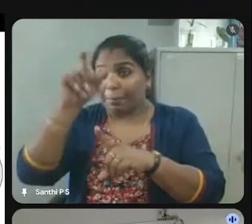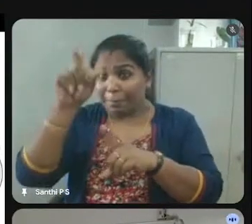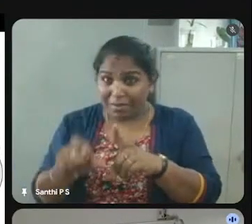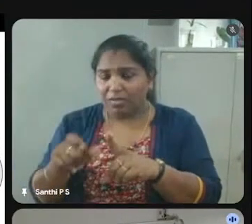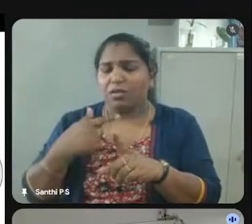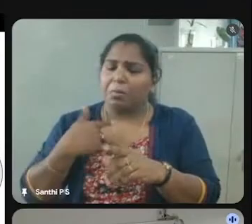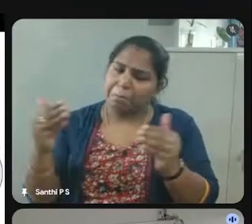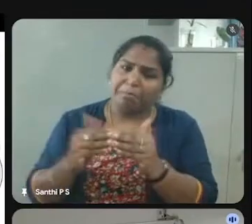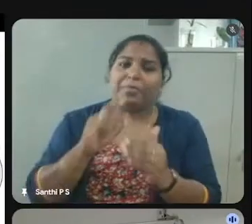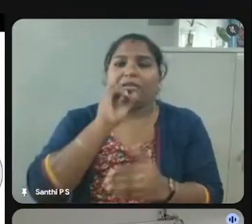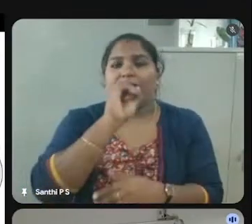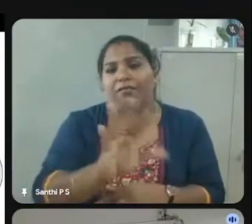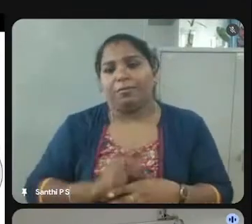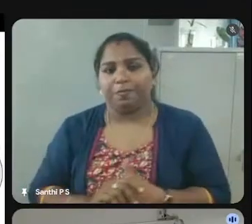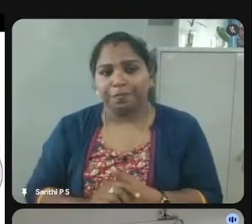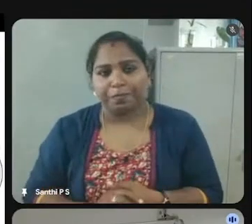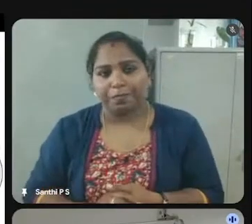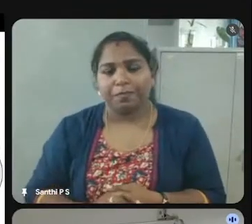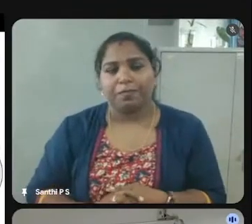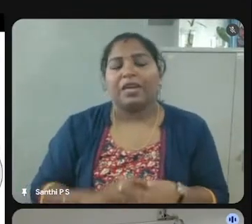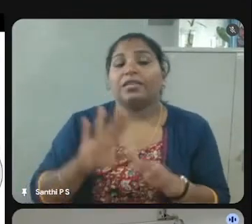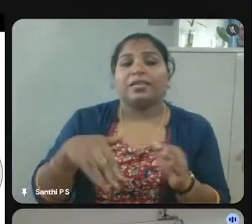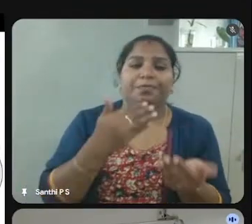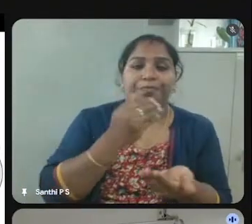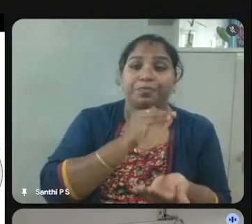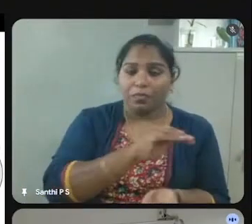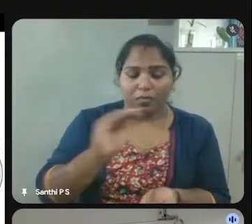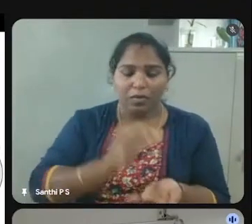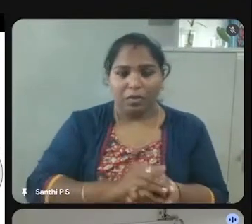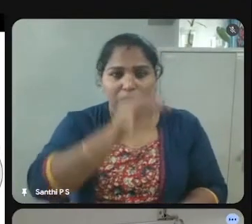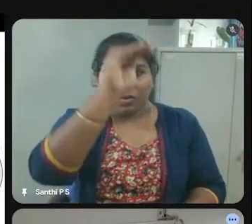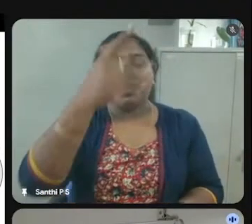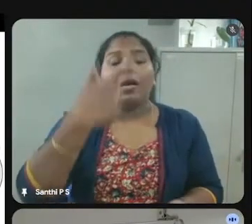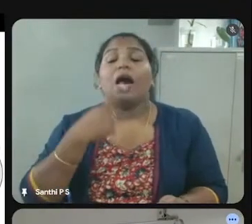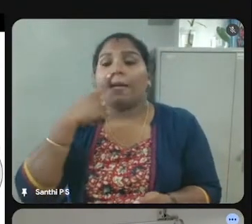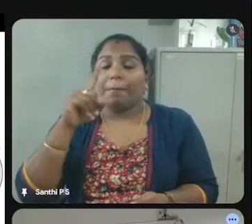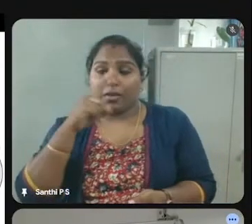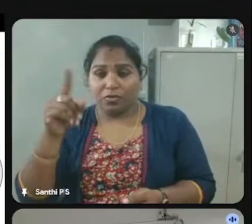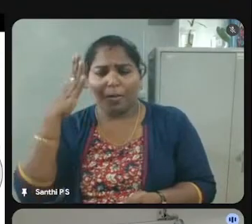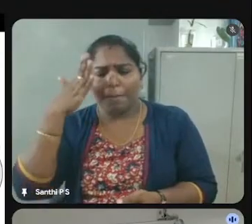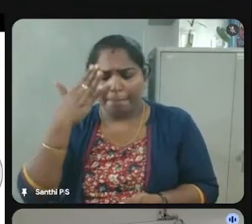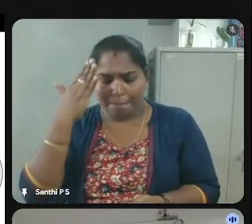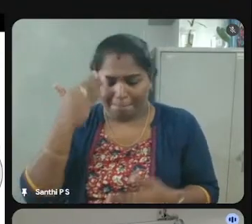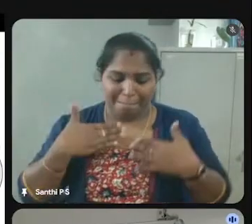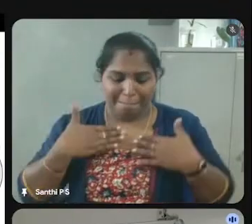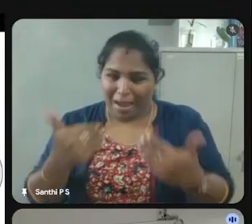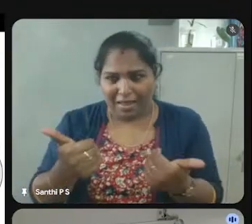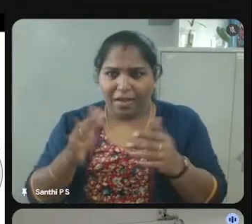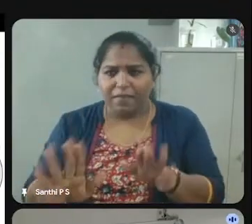അടുത്തത് കുട്ടികളുടെ വളർച്ചയിൽ മാതാപിതാക്കളുടെ മാനസികാരോഗ്യത്തിന്റെ സ്വാധീനം എന്താണ് എന്നുള്ളതാണ് പറയുന്നത്. അപ്പോ